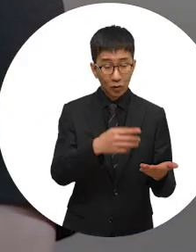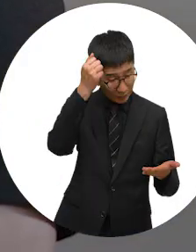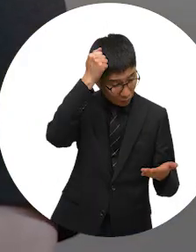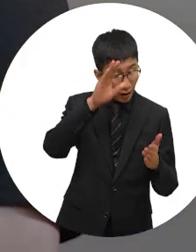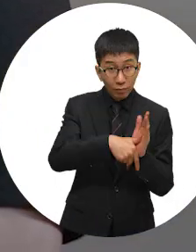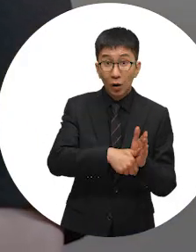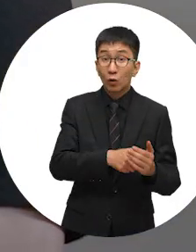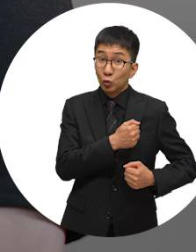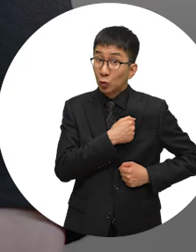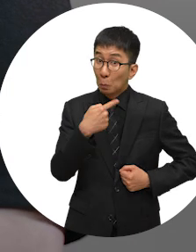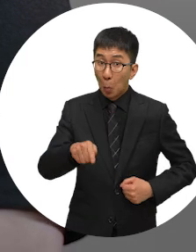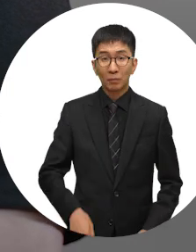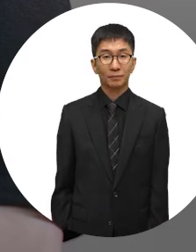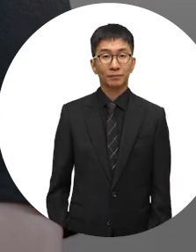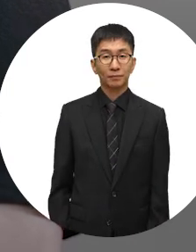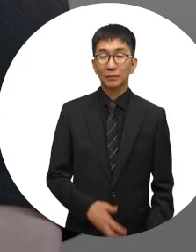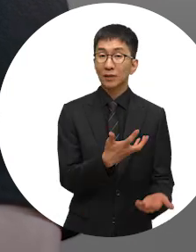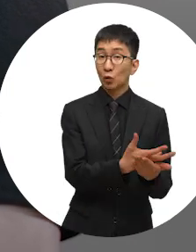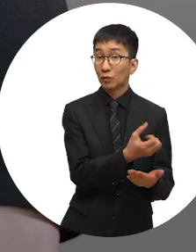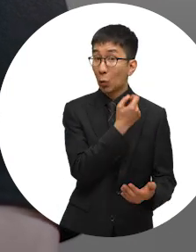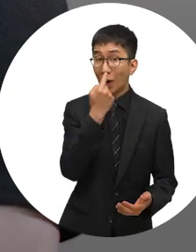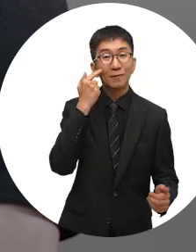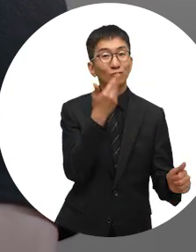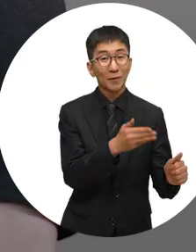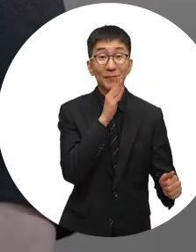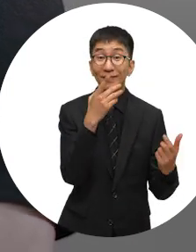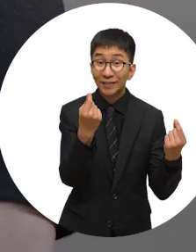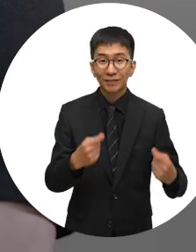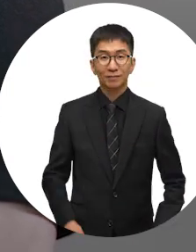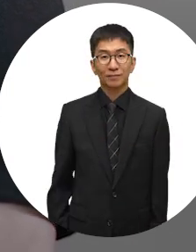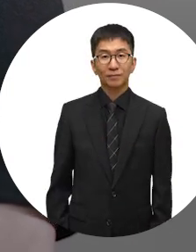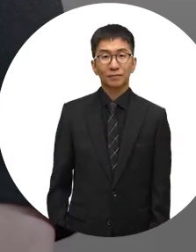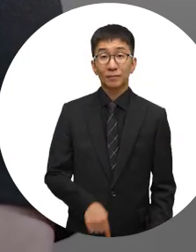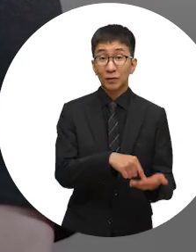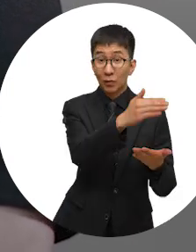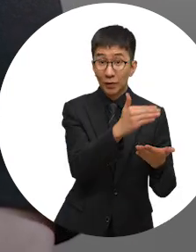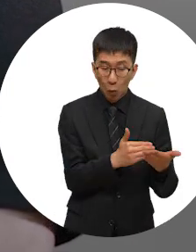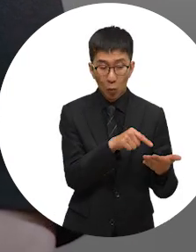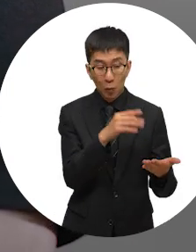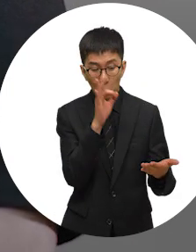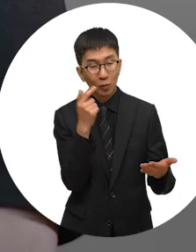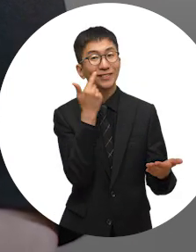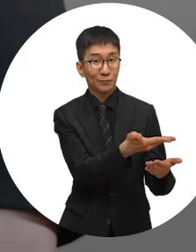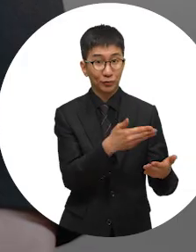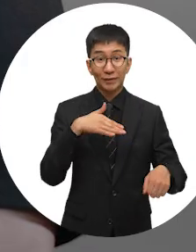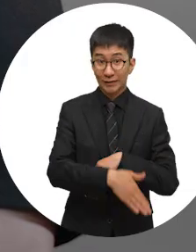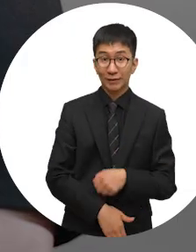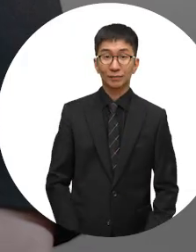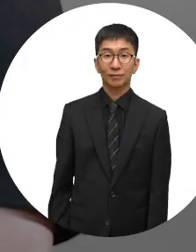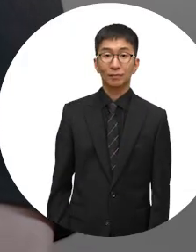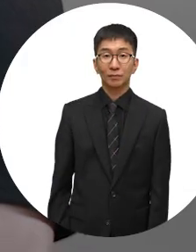학교생활기록부를 숙지할 때 주의할 점이 있습니다. 서류 기반 확인 면접이지만 학교생활기록부에 나와 있는 내용으로 사실을